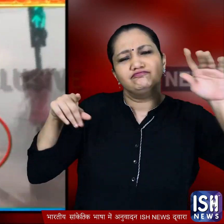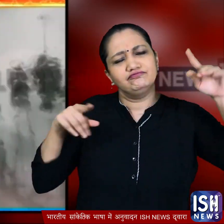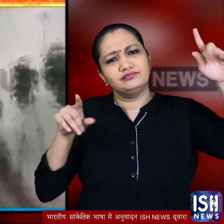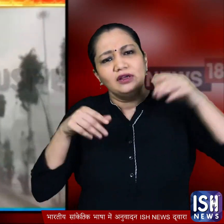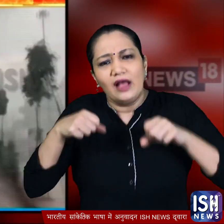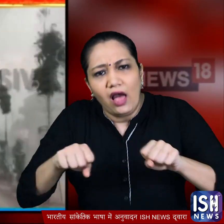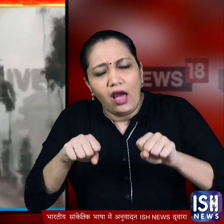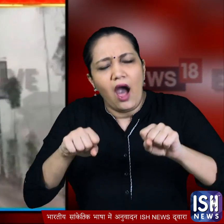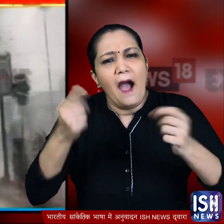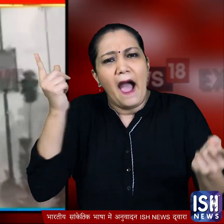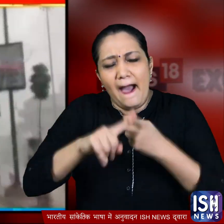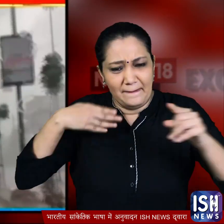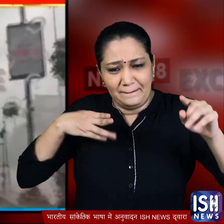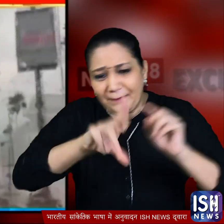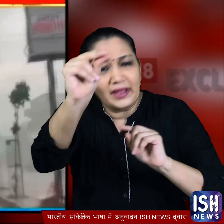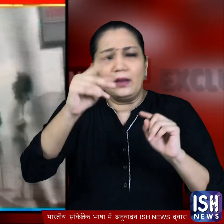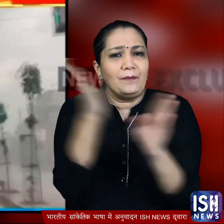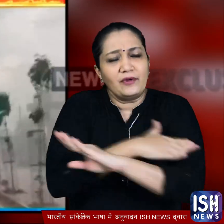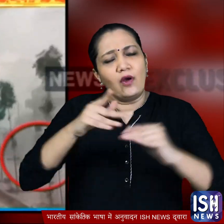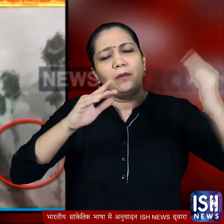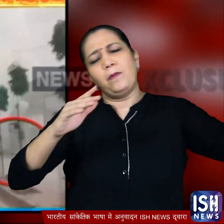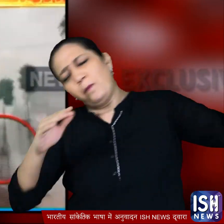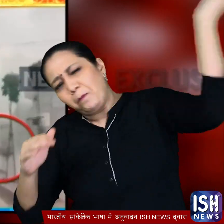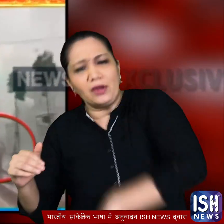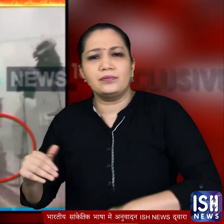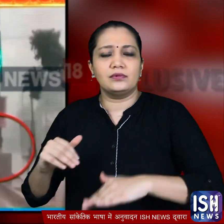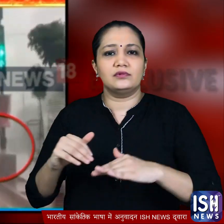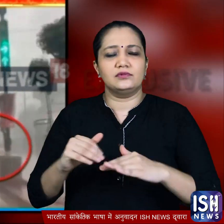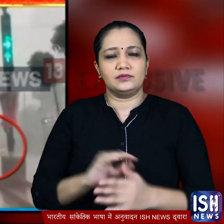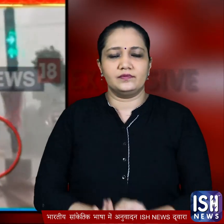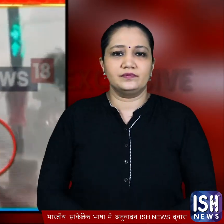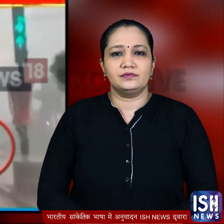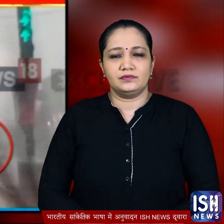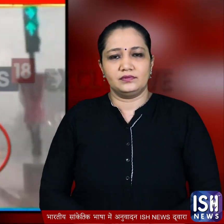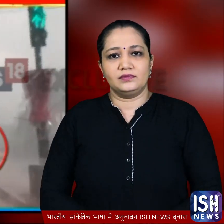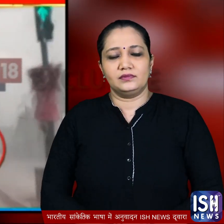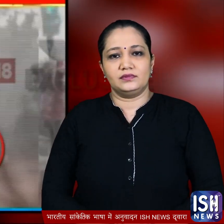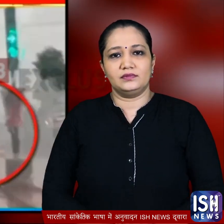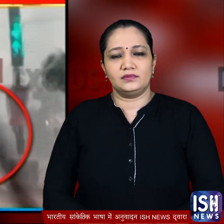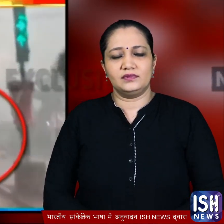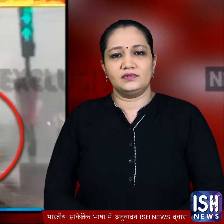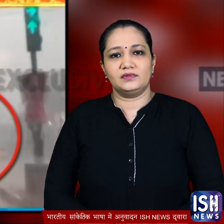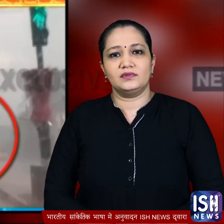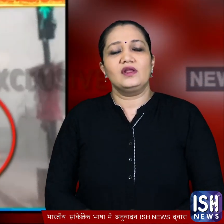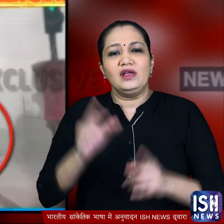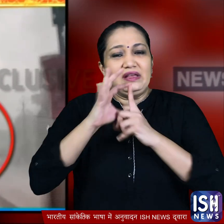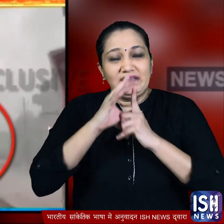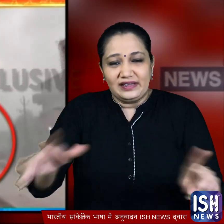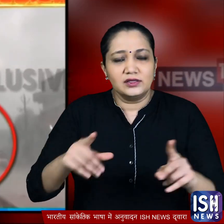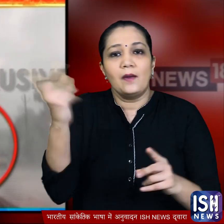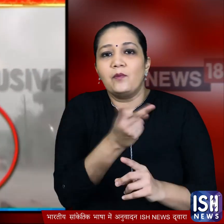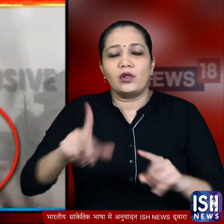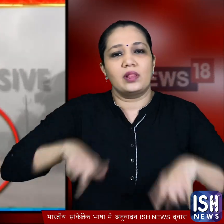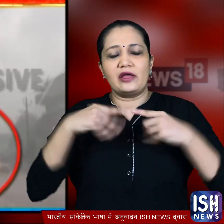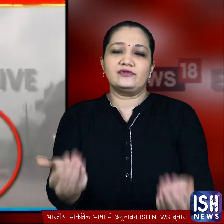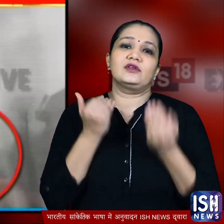कोशिश करने लगे, लेकिन इससे पहले कि वो वहां से निकल पाते, होर्डिंग भर-भरा कर उनके ऊपर ही गिर पड़ी। हालांकि इस खतरनाक हादसे में